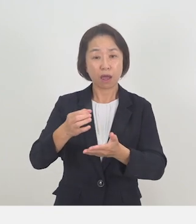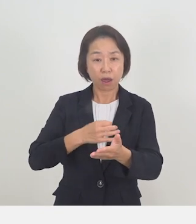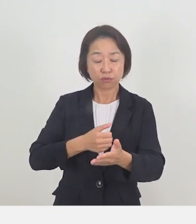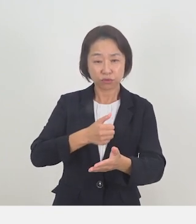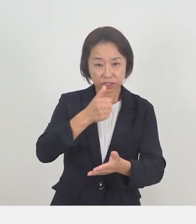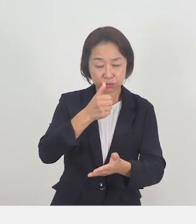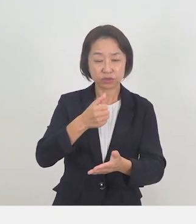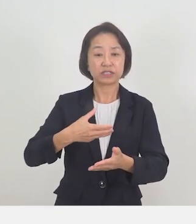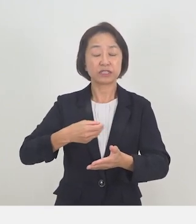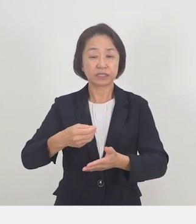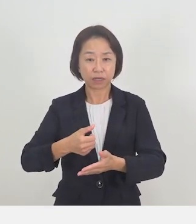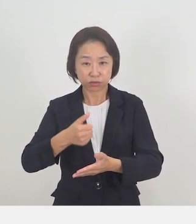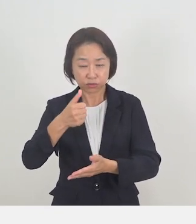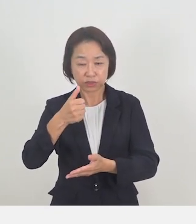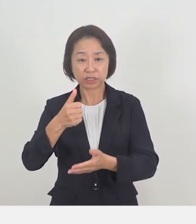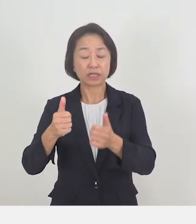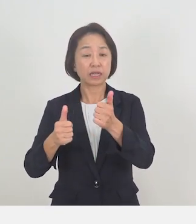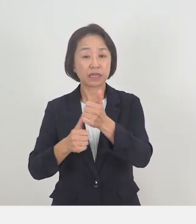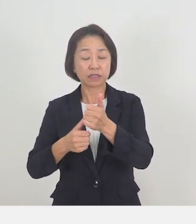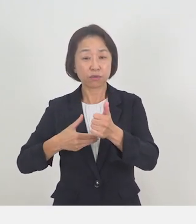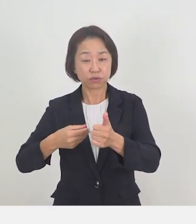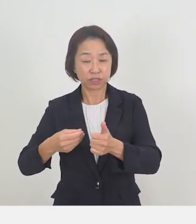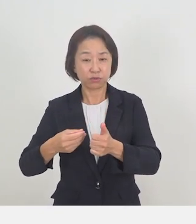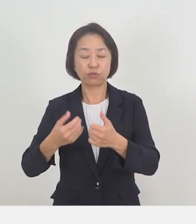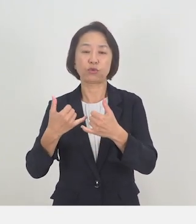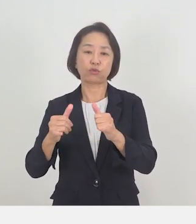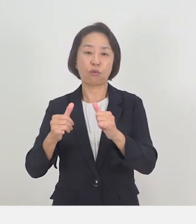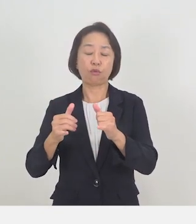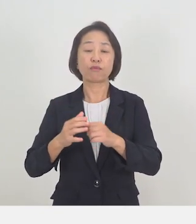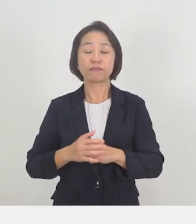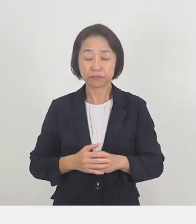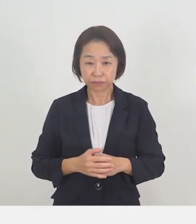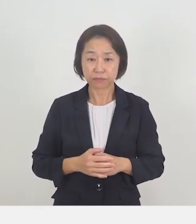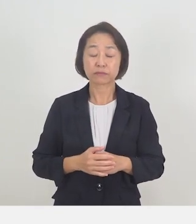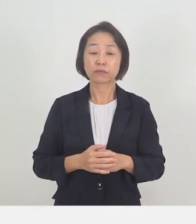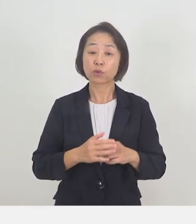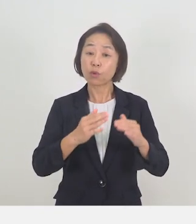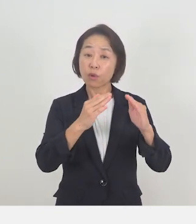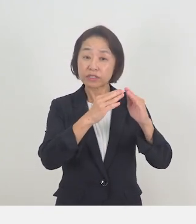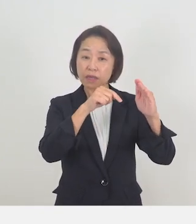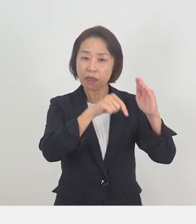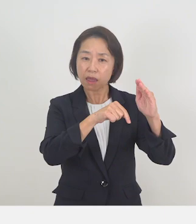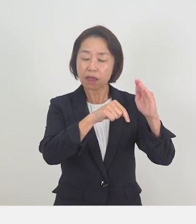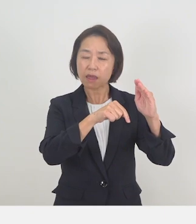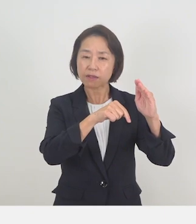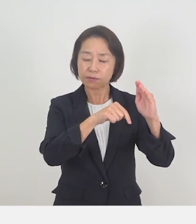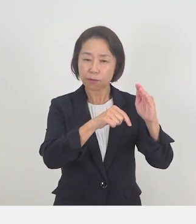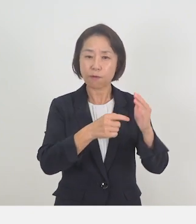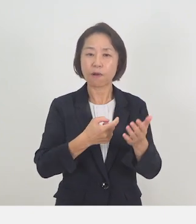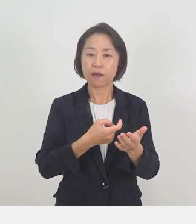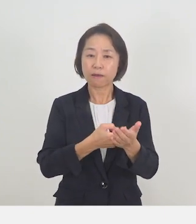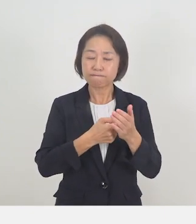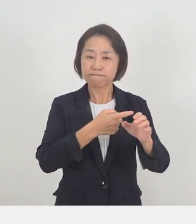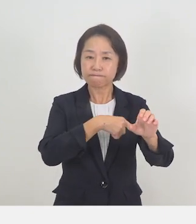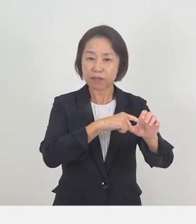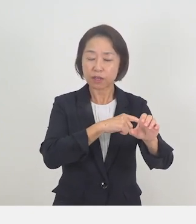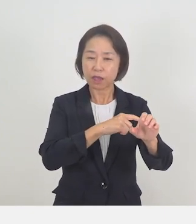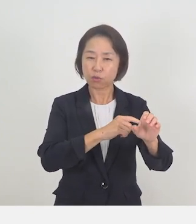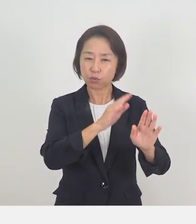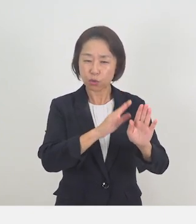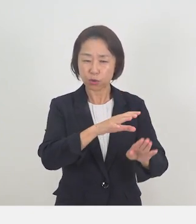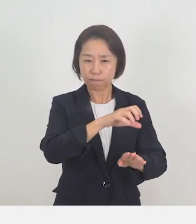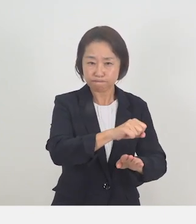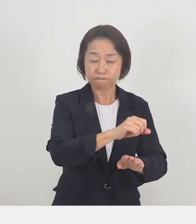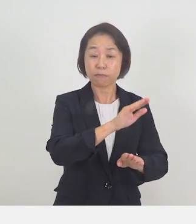などですこれらの方々は販売賃貸をしようとする住宅について省エネ性能を把握している